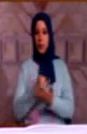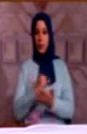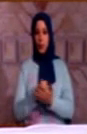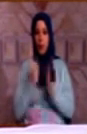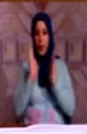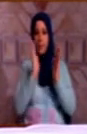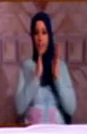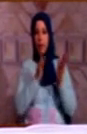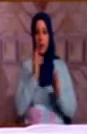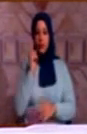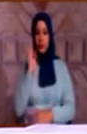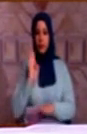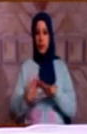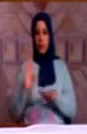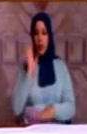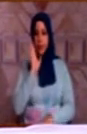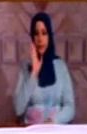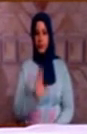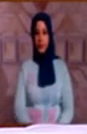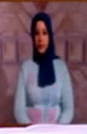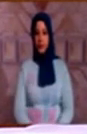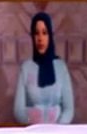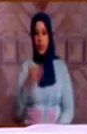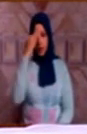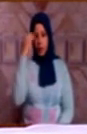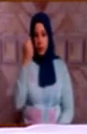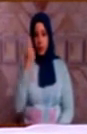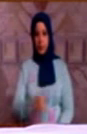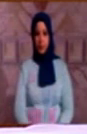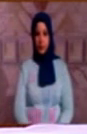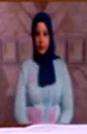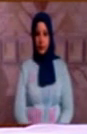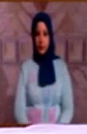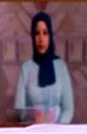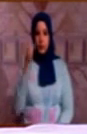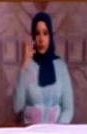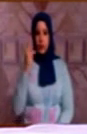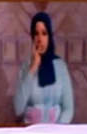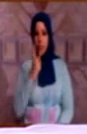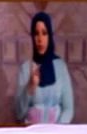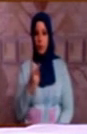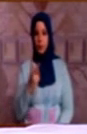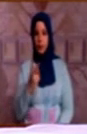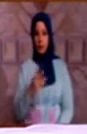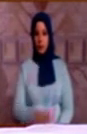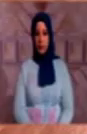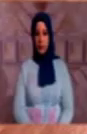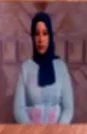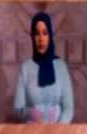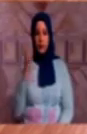برحب بيك يا استاذ رفعت اهلا اهلا وسهلا الارقام مرضيه لحضرتك